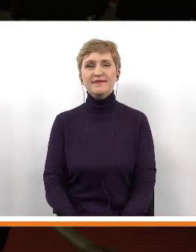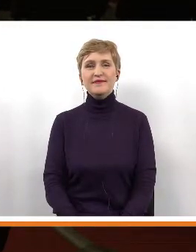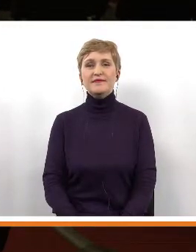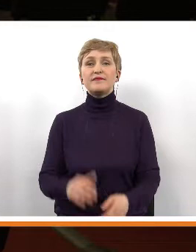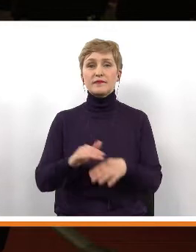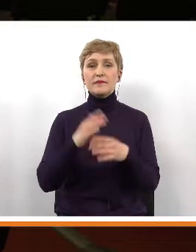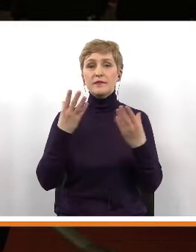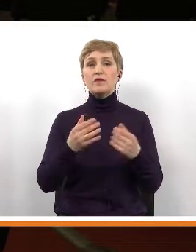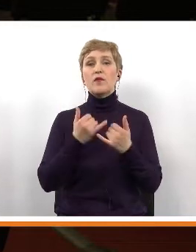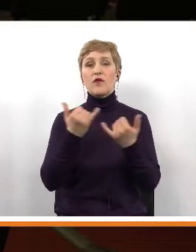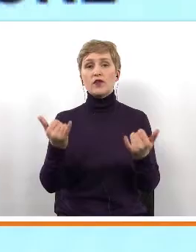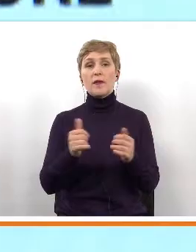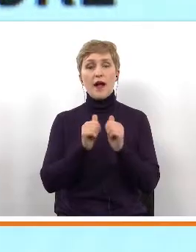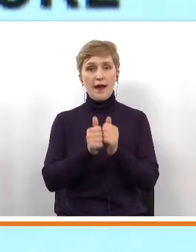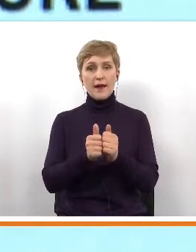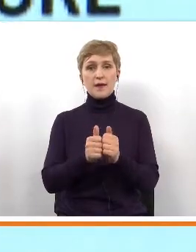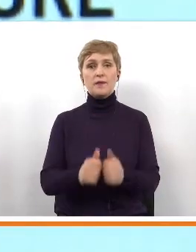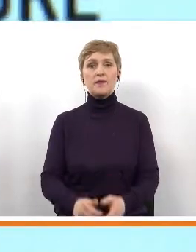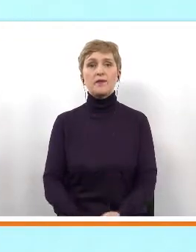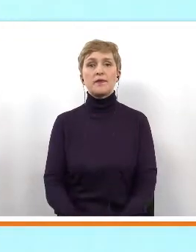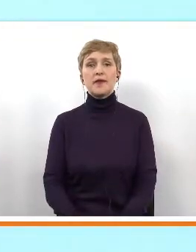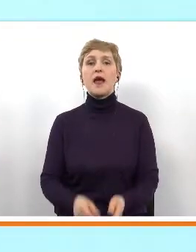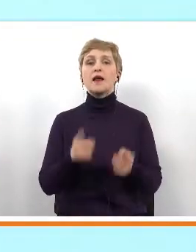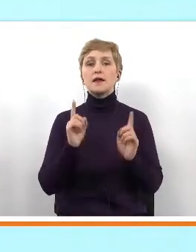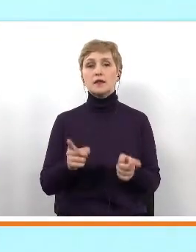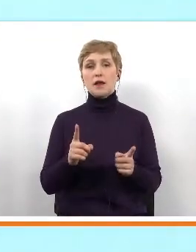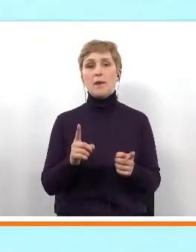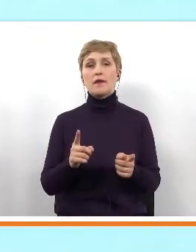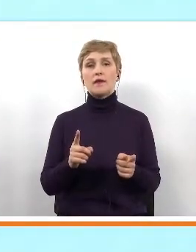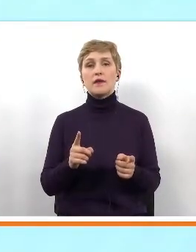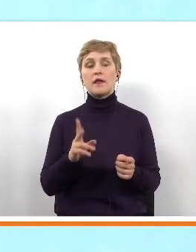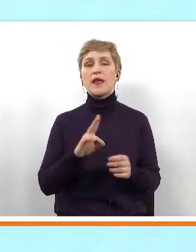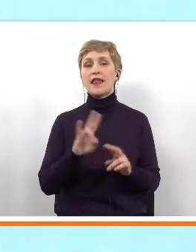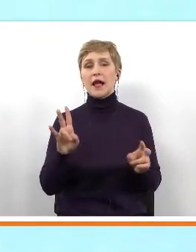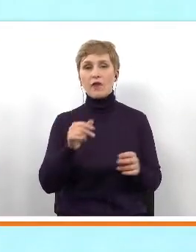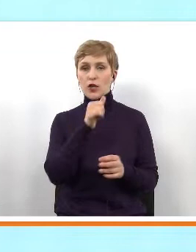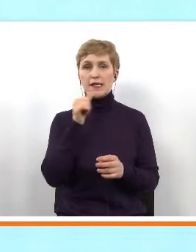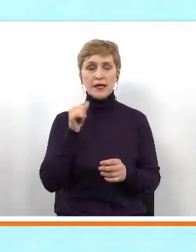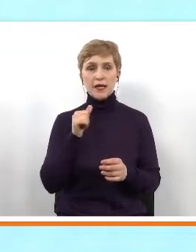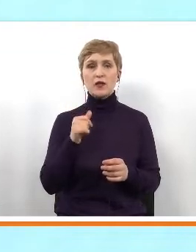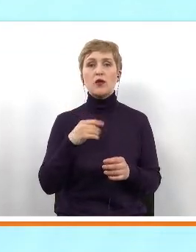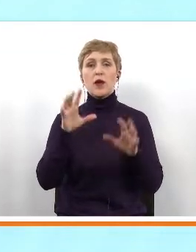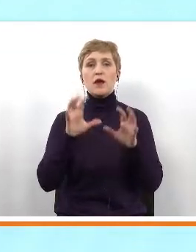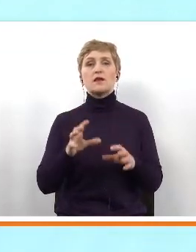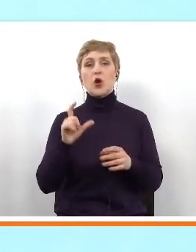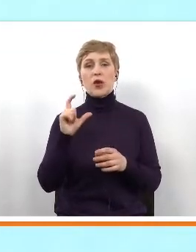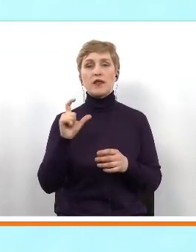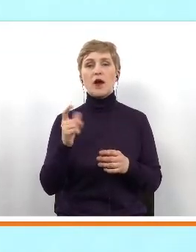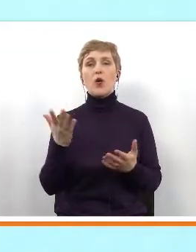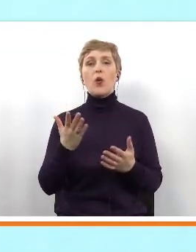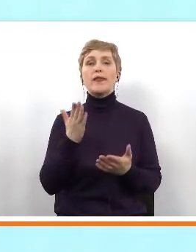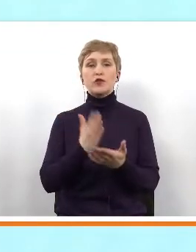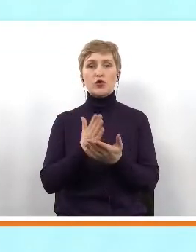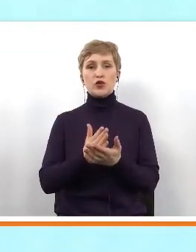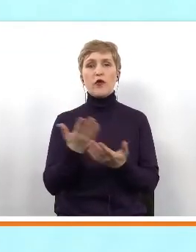Добрый день, уважаемые коллеги. Ну, на самом деле, наверное, ни для кого не секрет, что закон об эндаументах, который